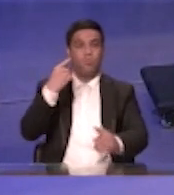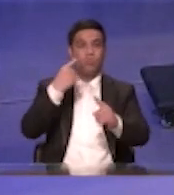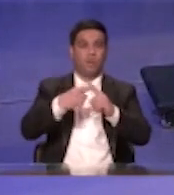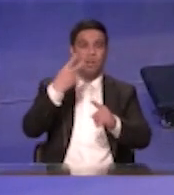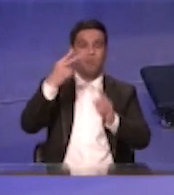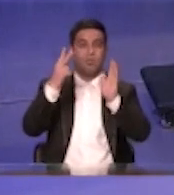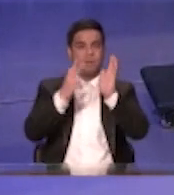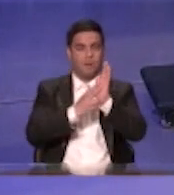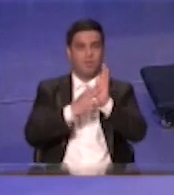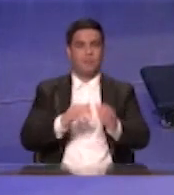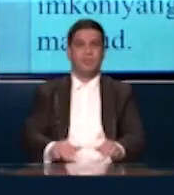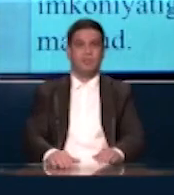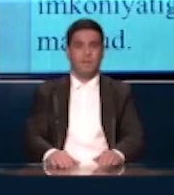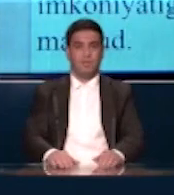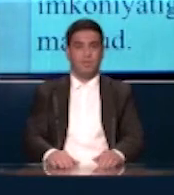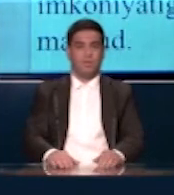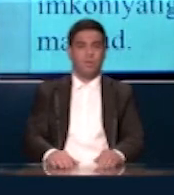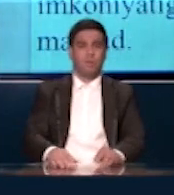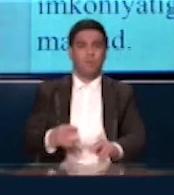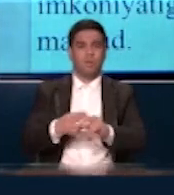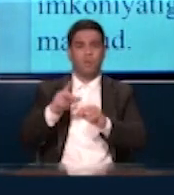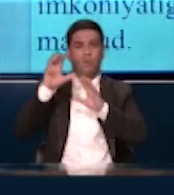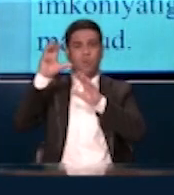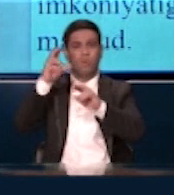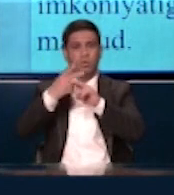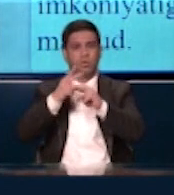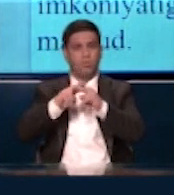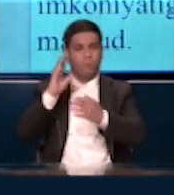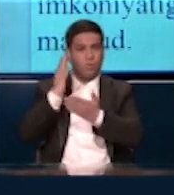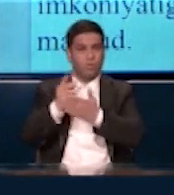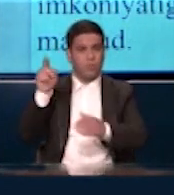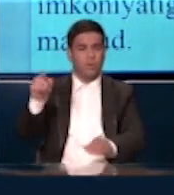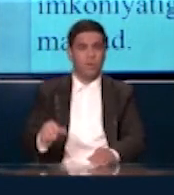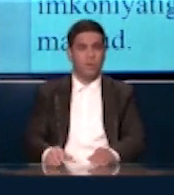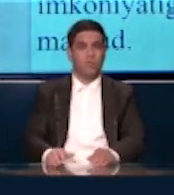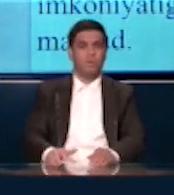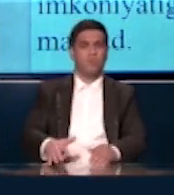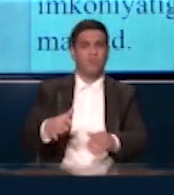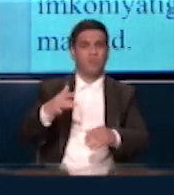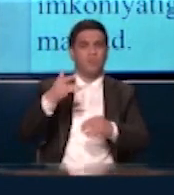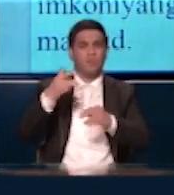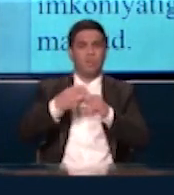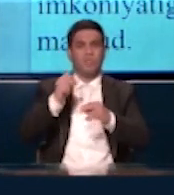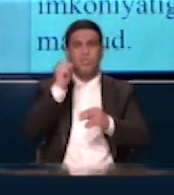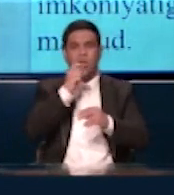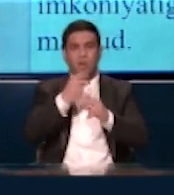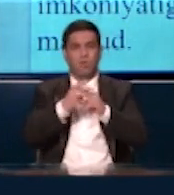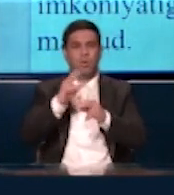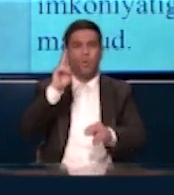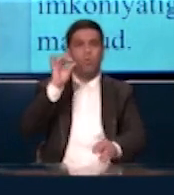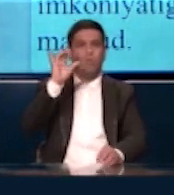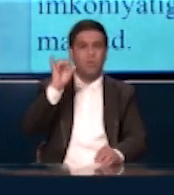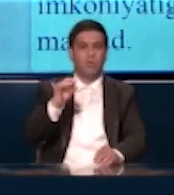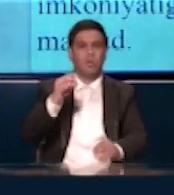+24, +28 darajani hosil qiladi. Yirik tog'li orollarda qizil tog' laterit, tog' o'tloq, jigarrang qo'ng'ir,